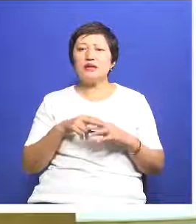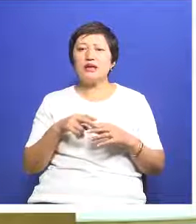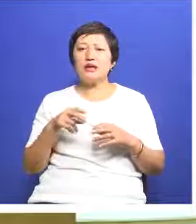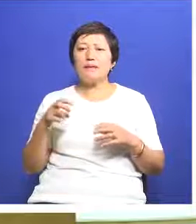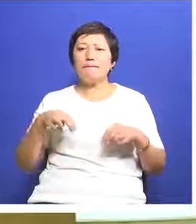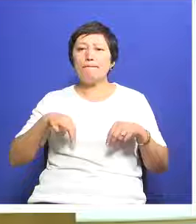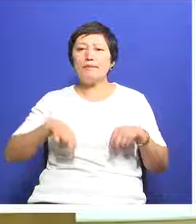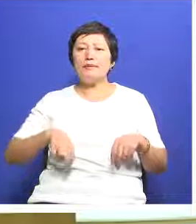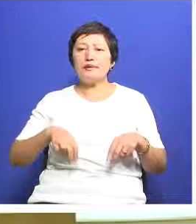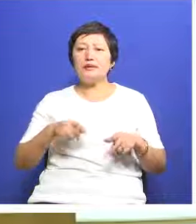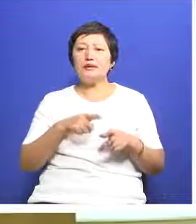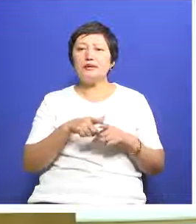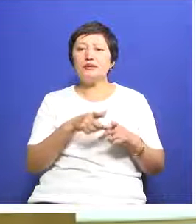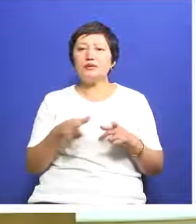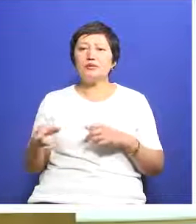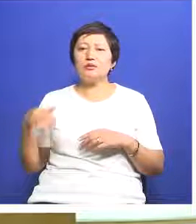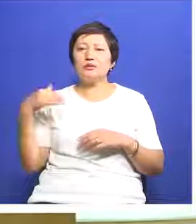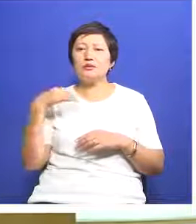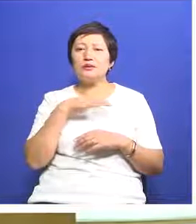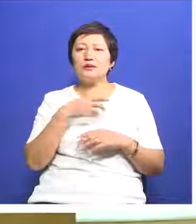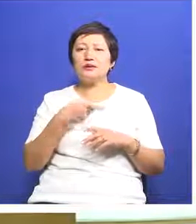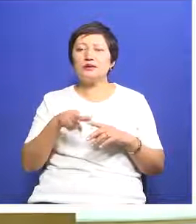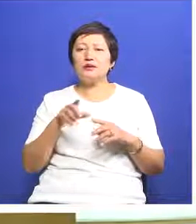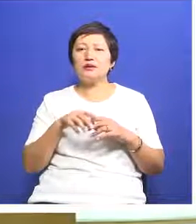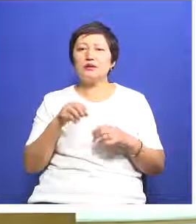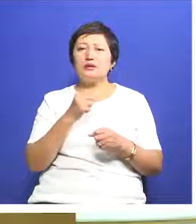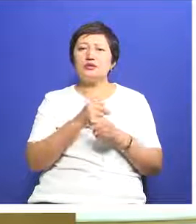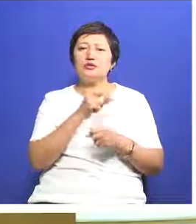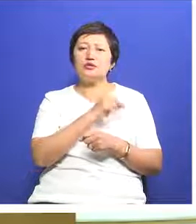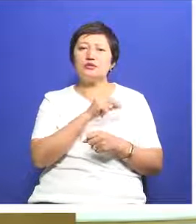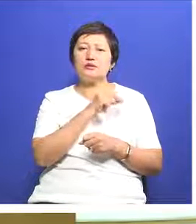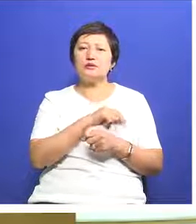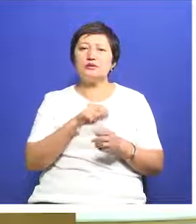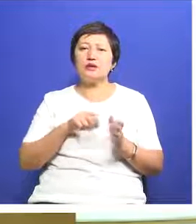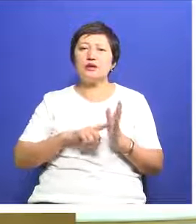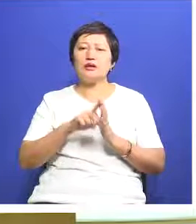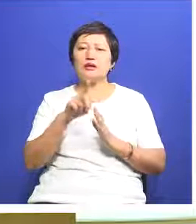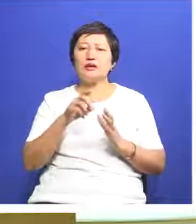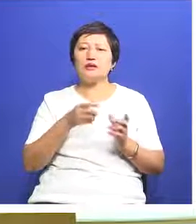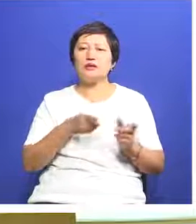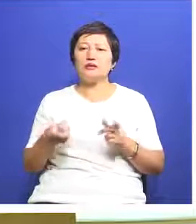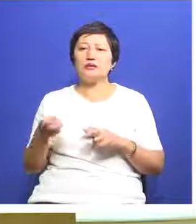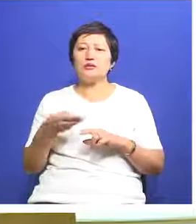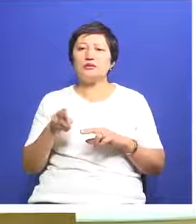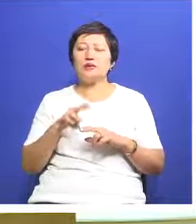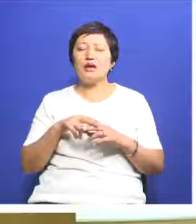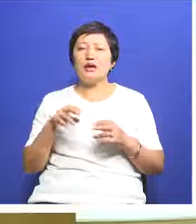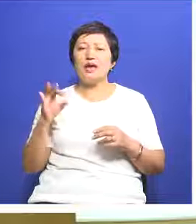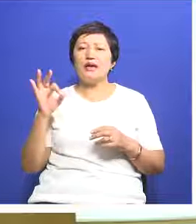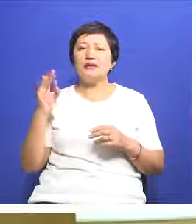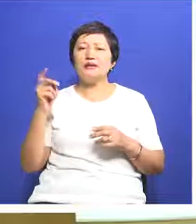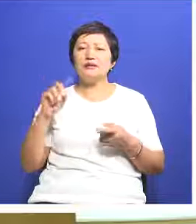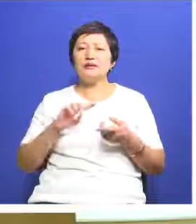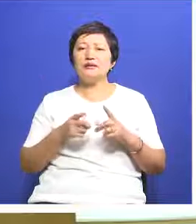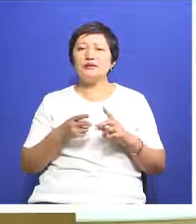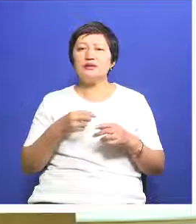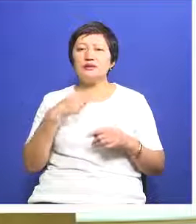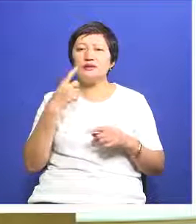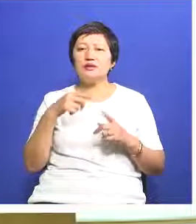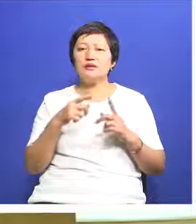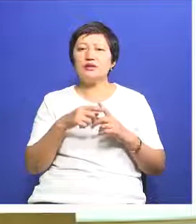мемлекет тарапынан да көптеген жұмыстар атқарылып тұр. Реставрация істейміз